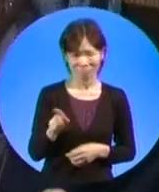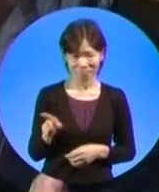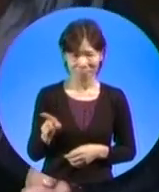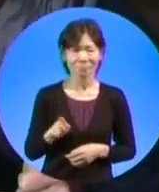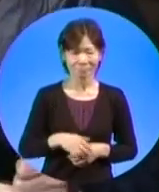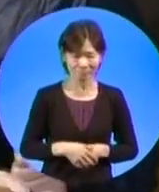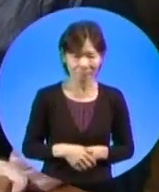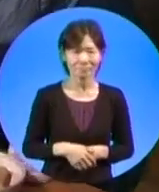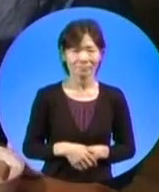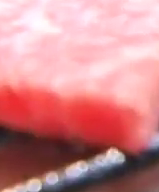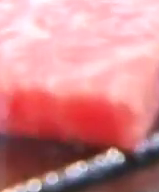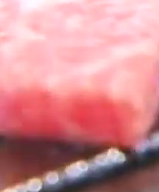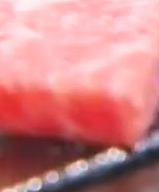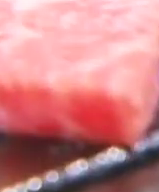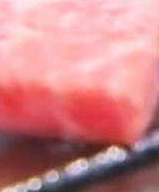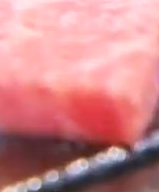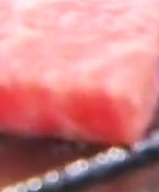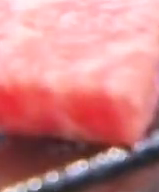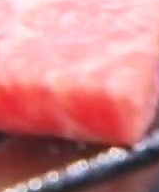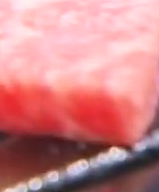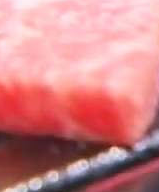がロースです。